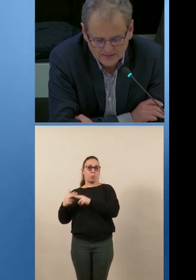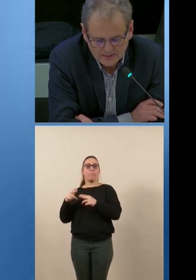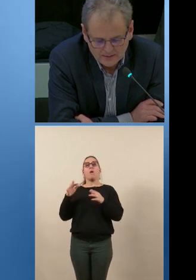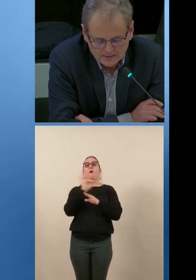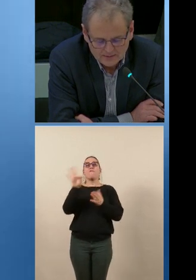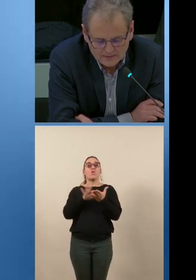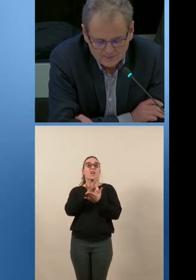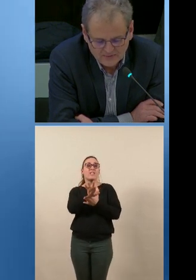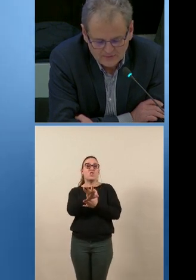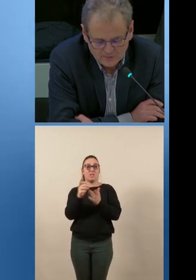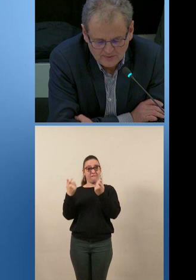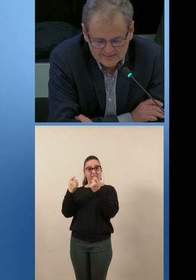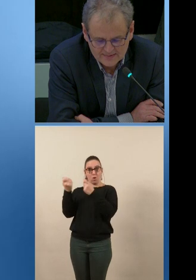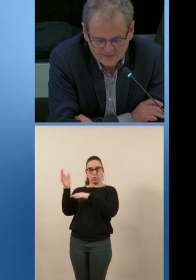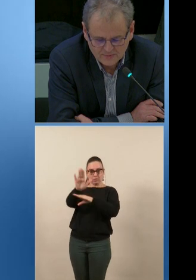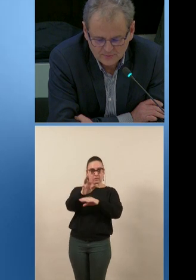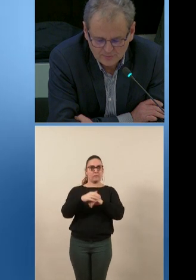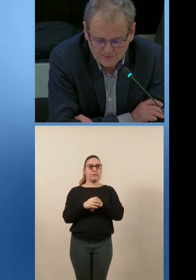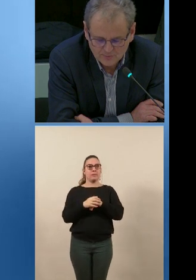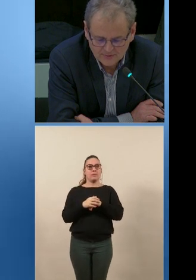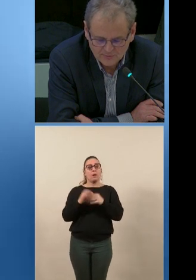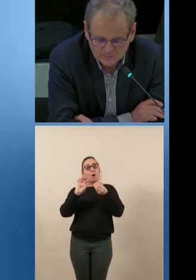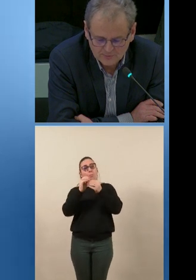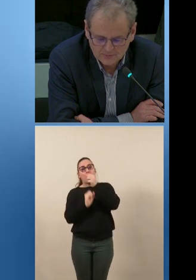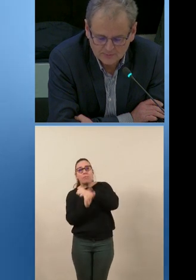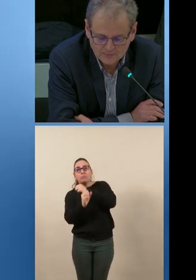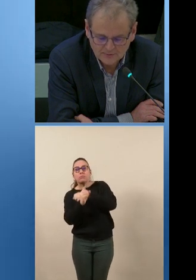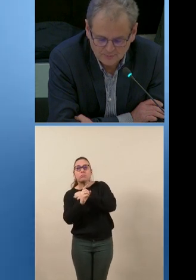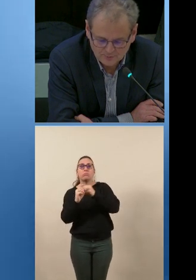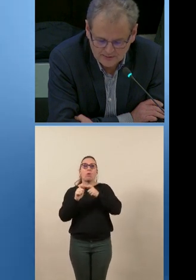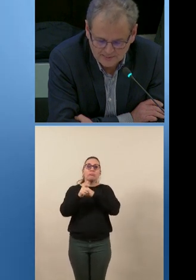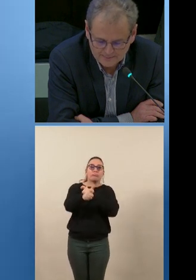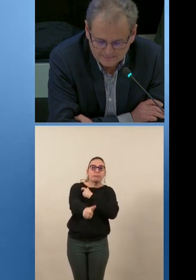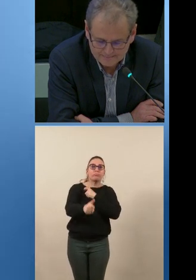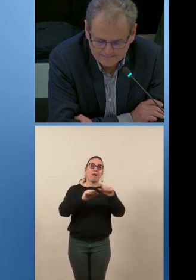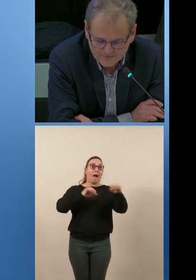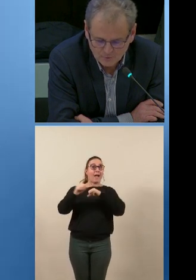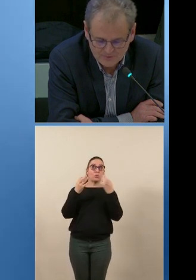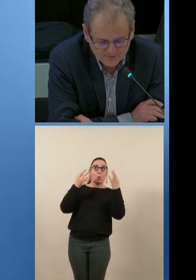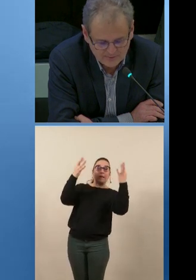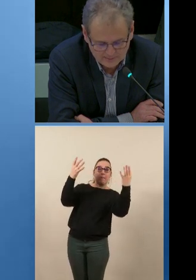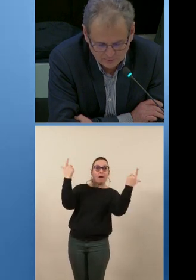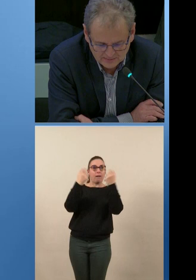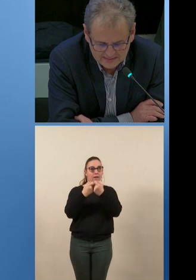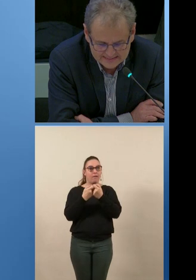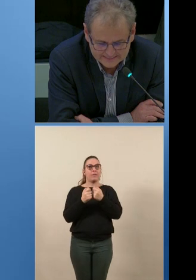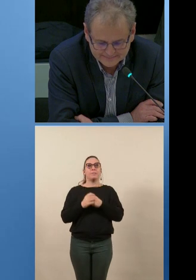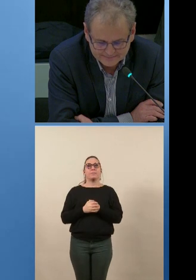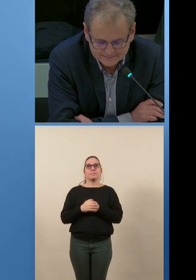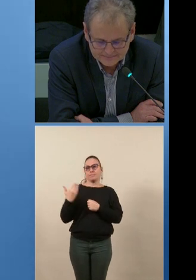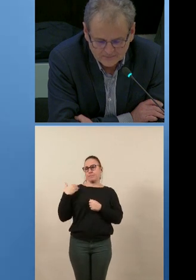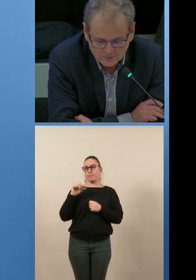stratégie le rapport s'intittule les incidences économiques pour l'action de l'action pour le climat remis fin Maé à la première